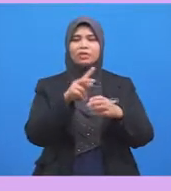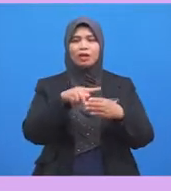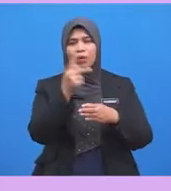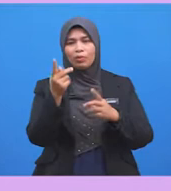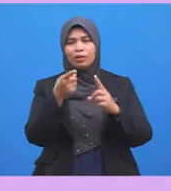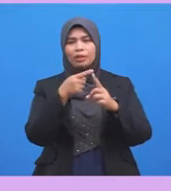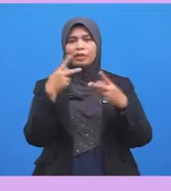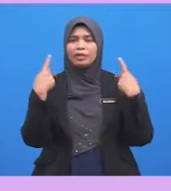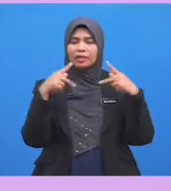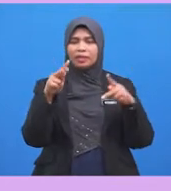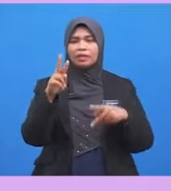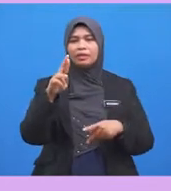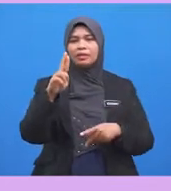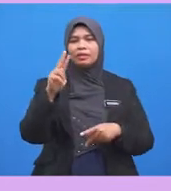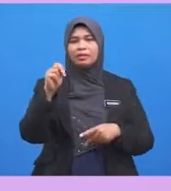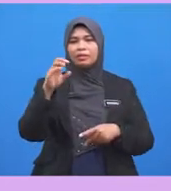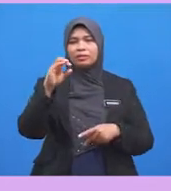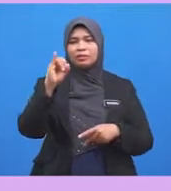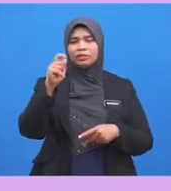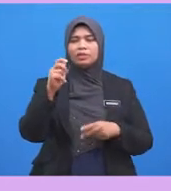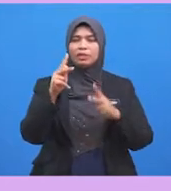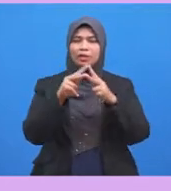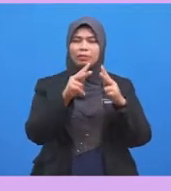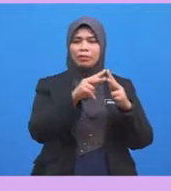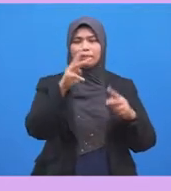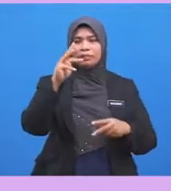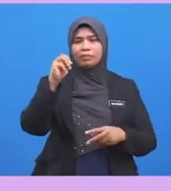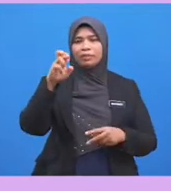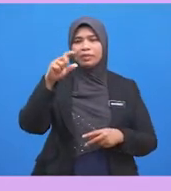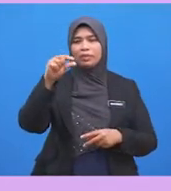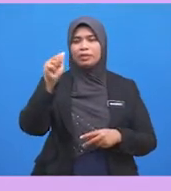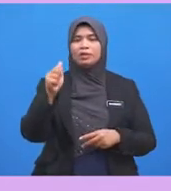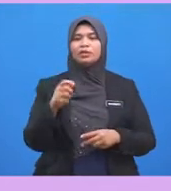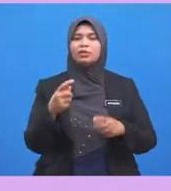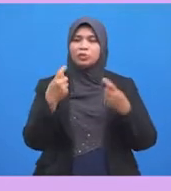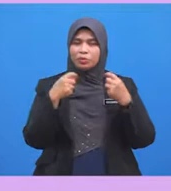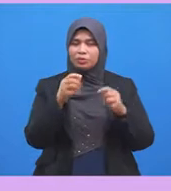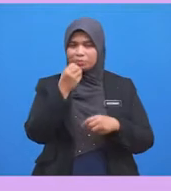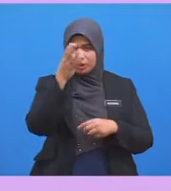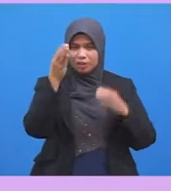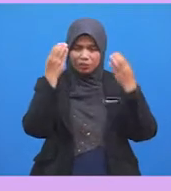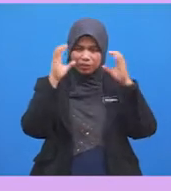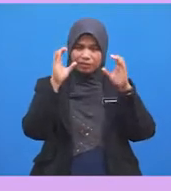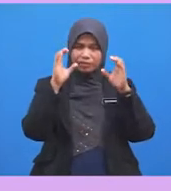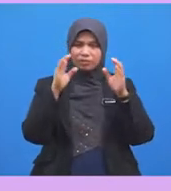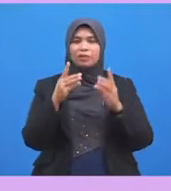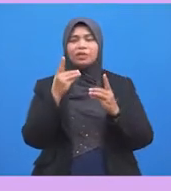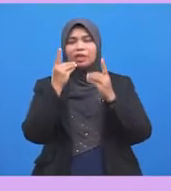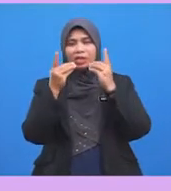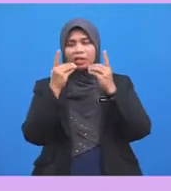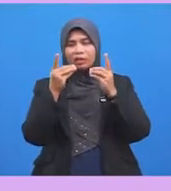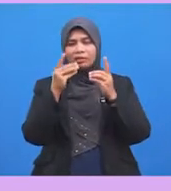keluar dari kedai runcit kampung Mega. Murid-murid, cuba memberitahu cikgu dialog